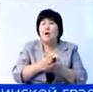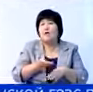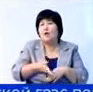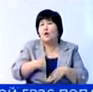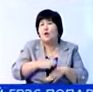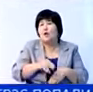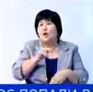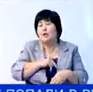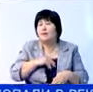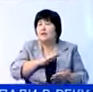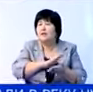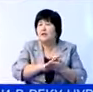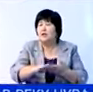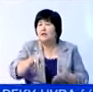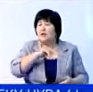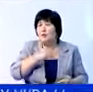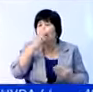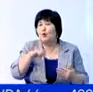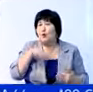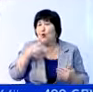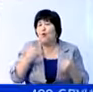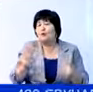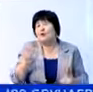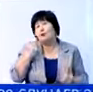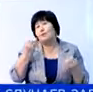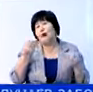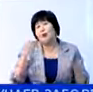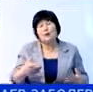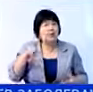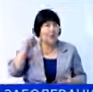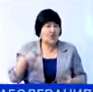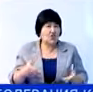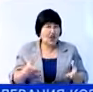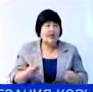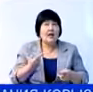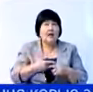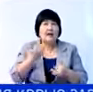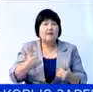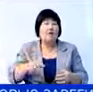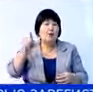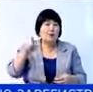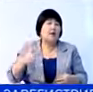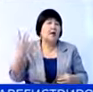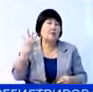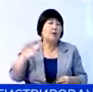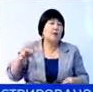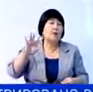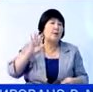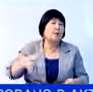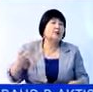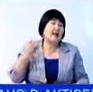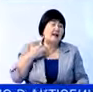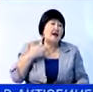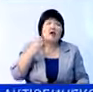тяжеловеса с безупречной репутацией в народе уважают за скромность, простоту и человечность. Отметим, это в его карьере пятая область после